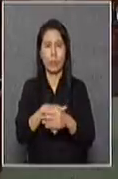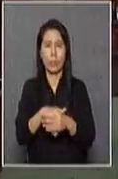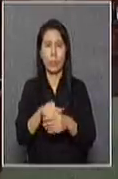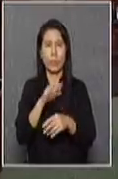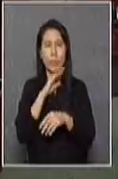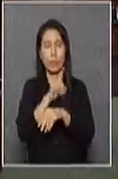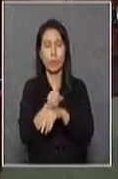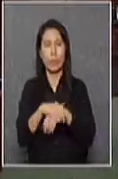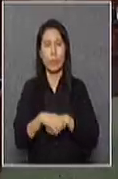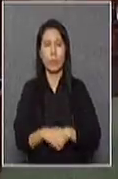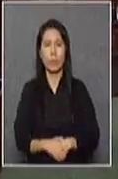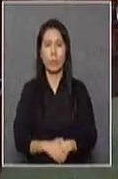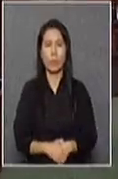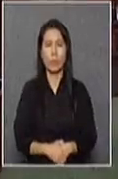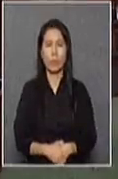鐘響1分鐘。